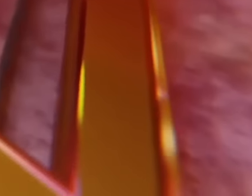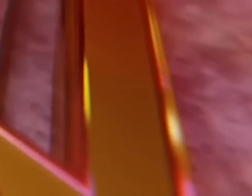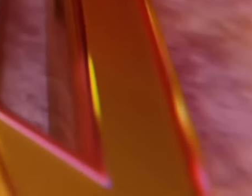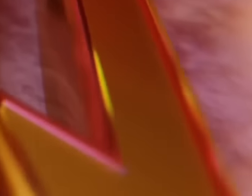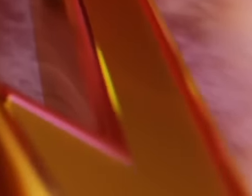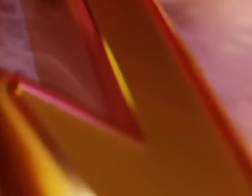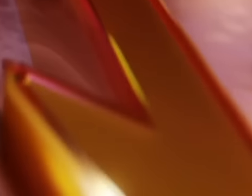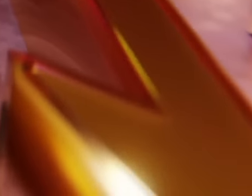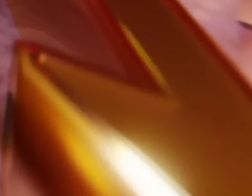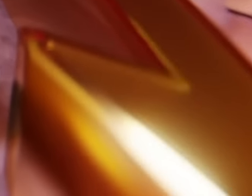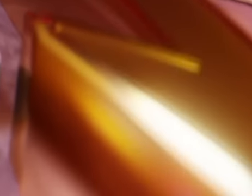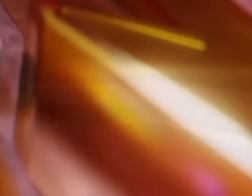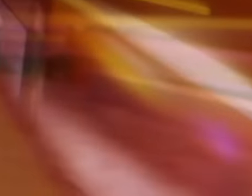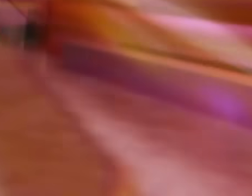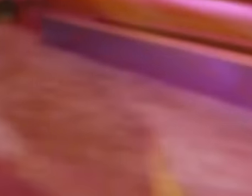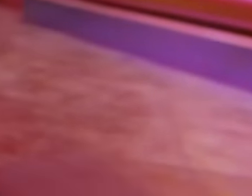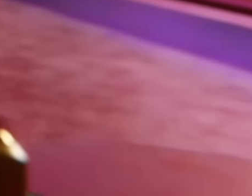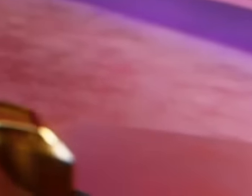ya.